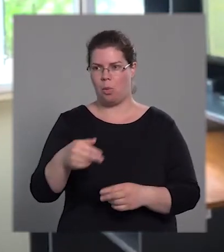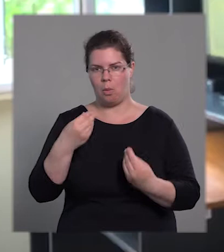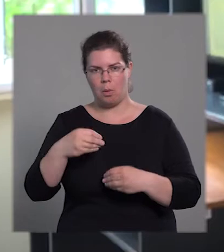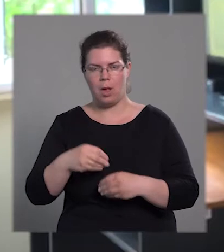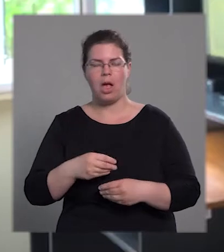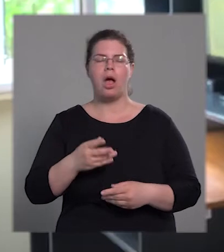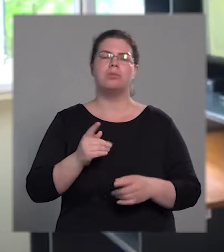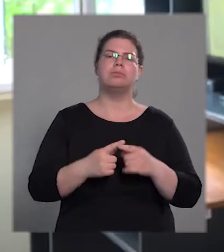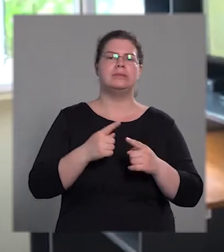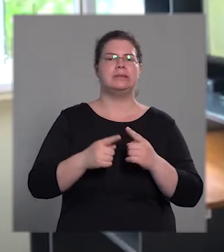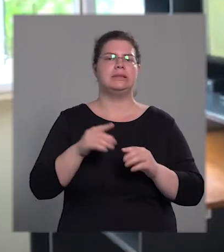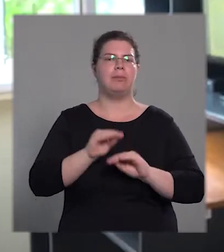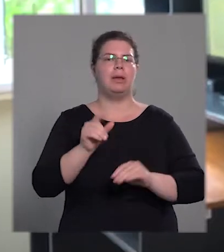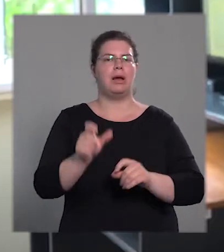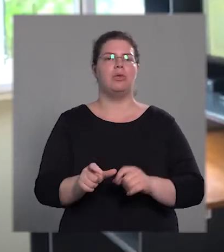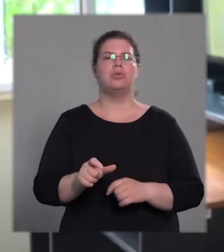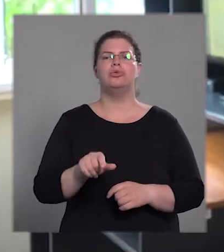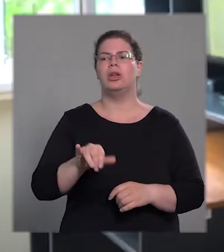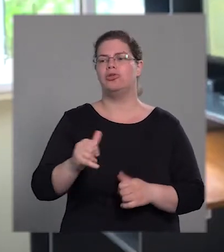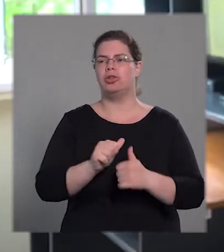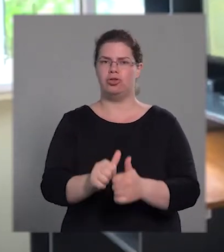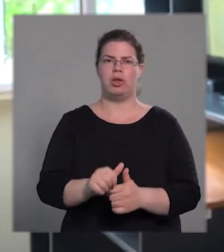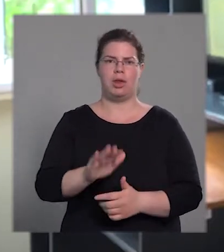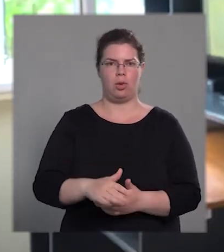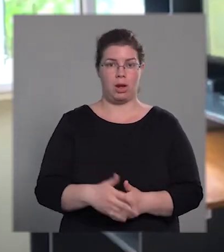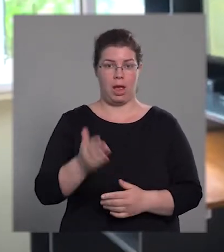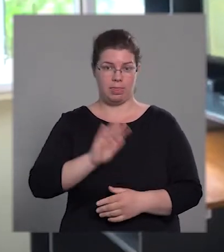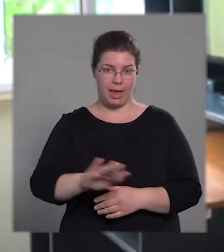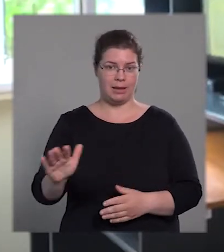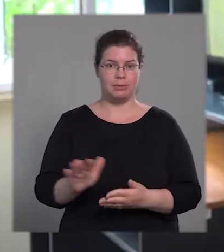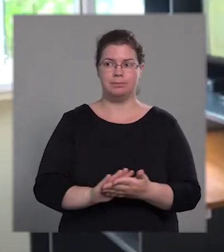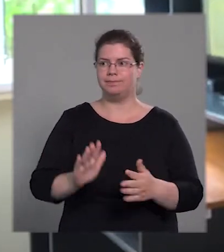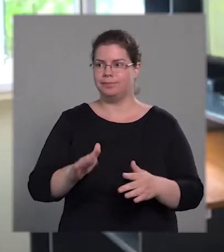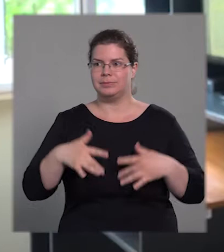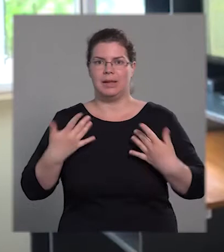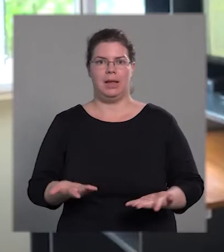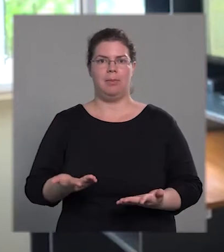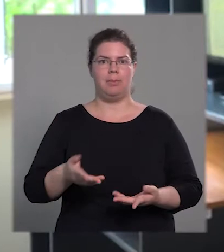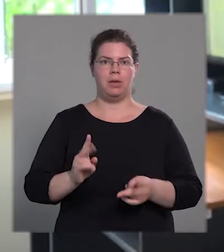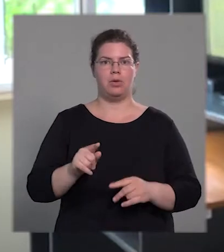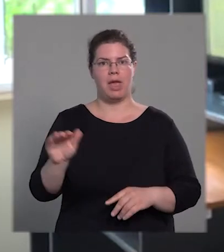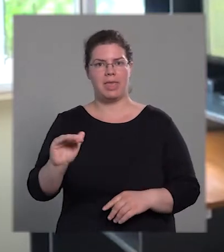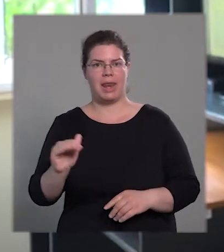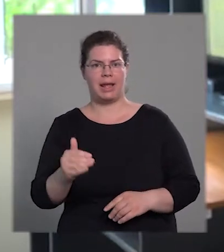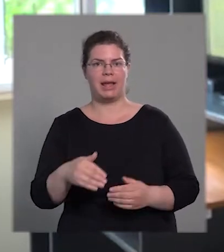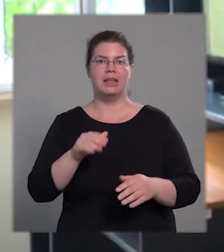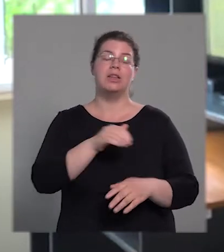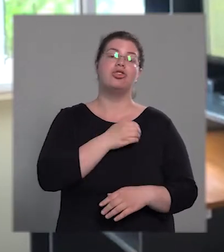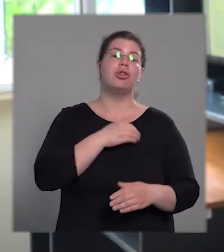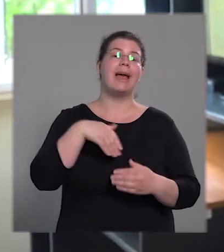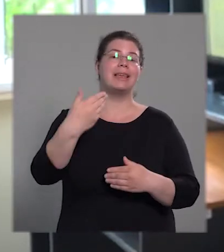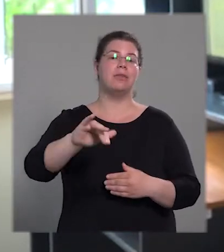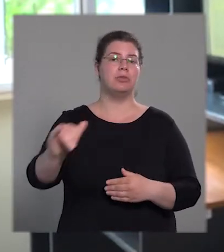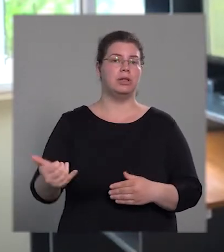egy kicsit a pedagógusokra és a kísérőkre. Számukra ez mekkora élmény? Mekkora élmény az, hogy a gyerekekkel iskolán kívül is együtt